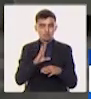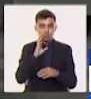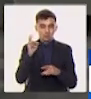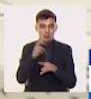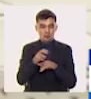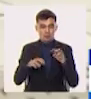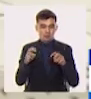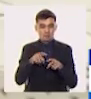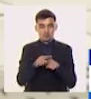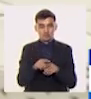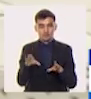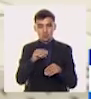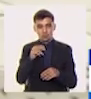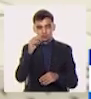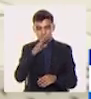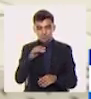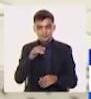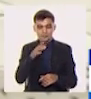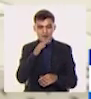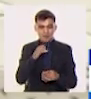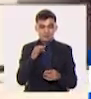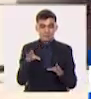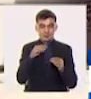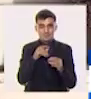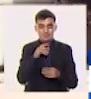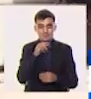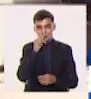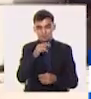үлгермей жатуының бір себебі осында жатыр деді мамандар.